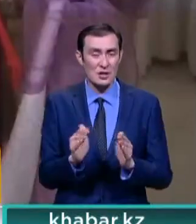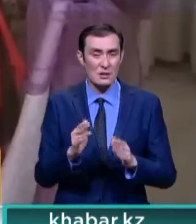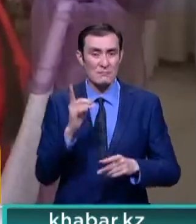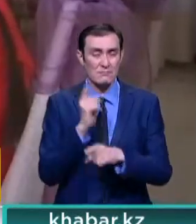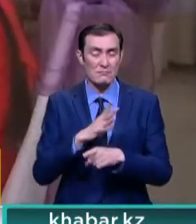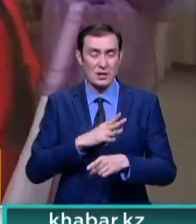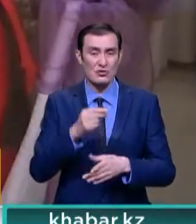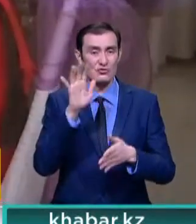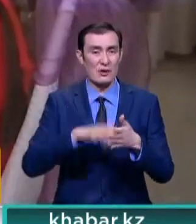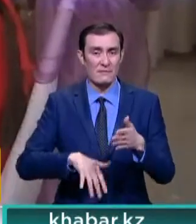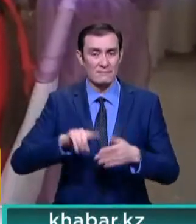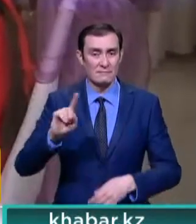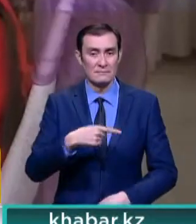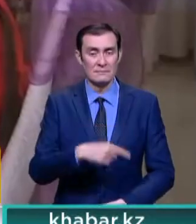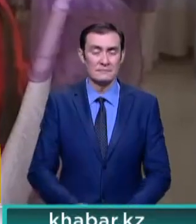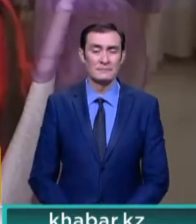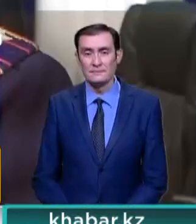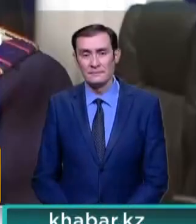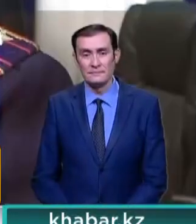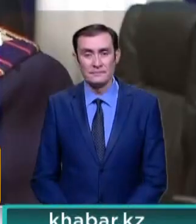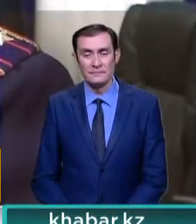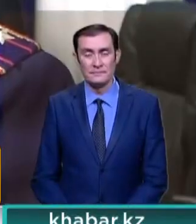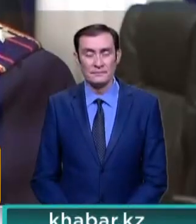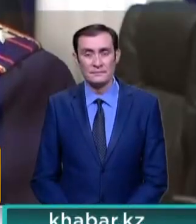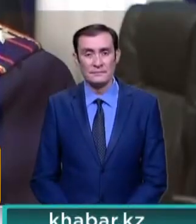к административной ответственности.